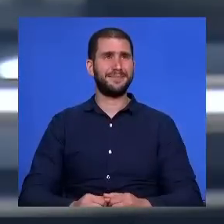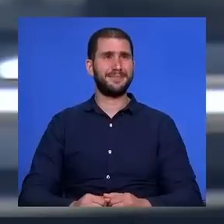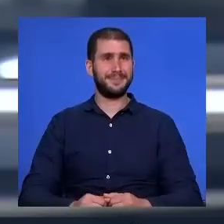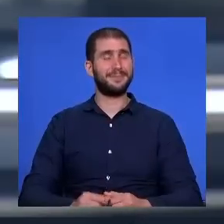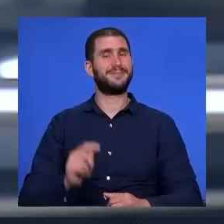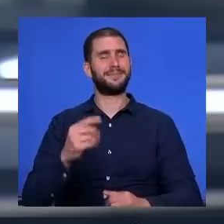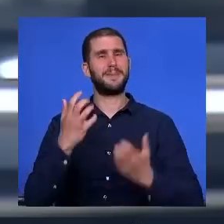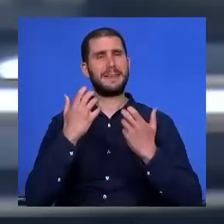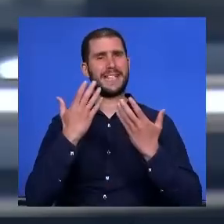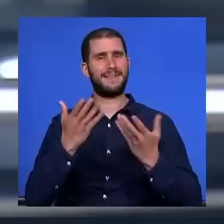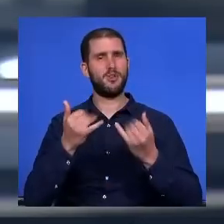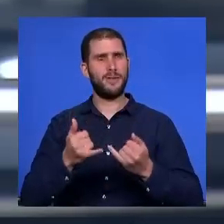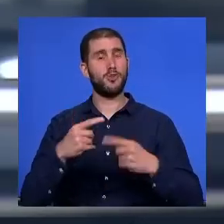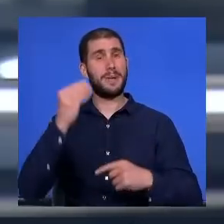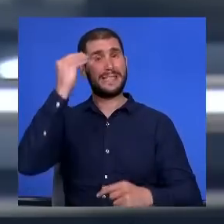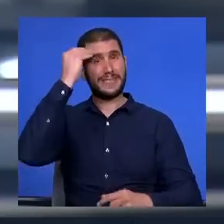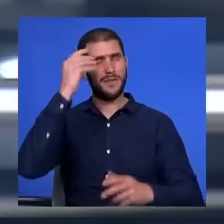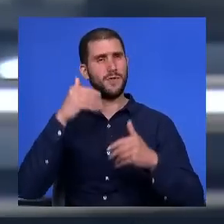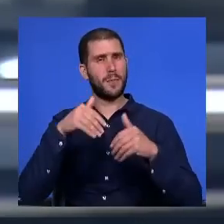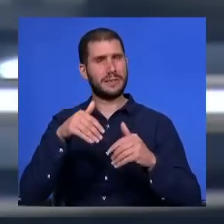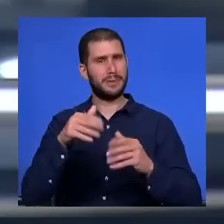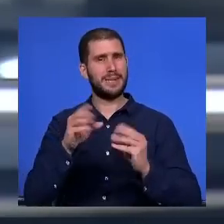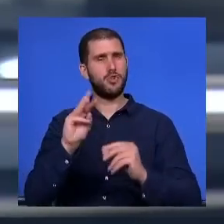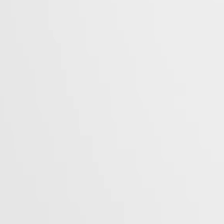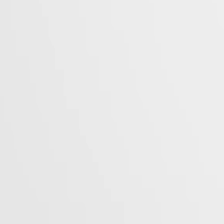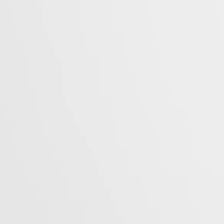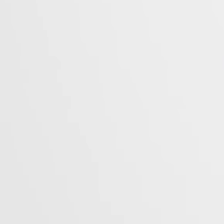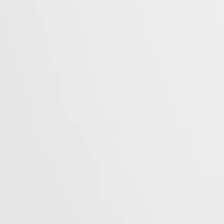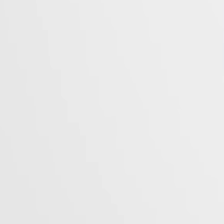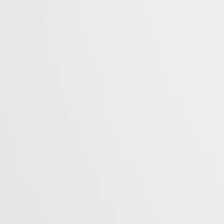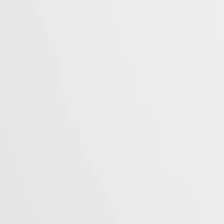הגענו לתחזית יום הזיכרון ויום העצמאות עם שרון וקסלר.